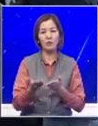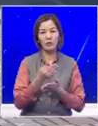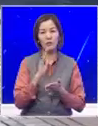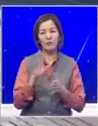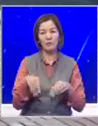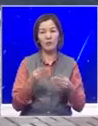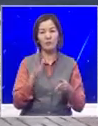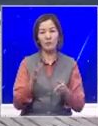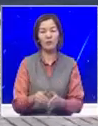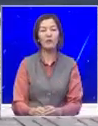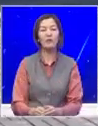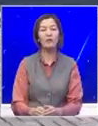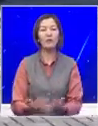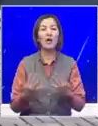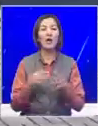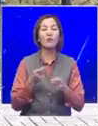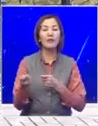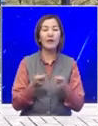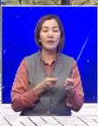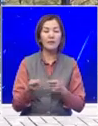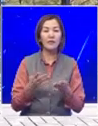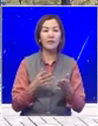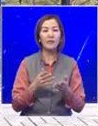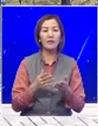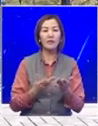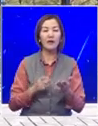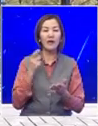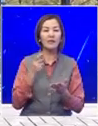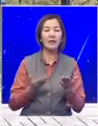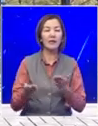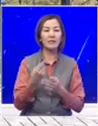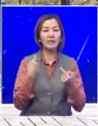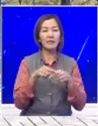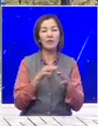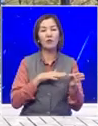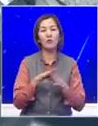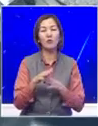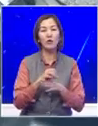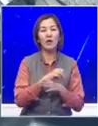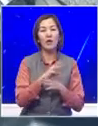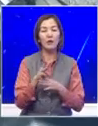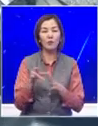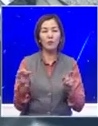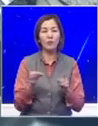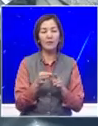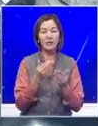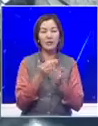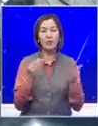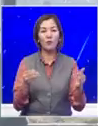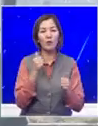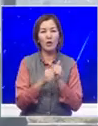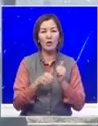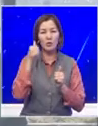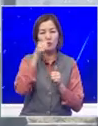ойдамыз. Айта кетсек, аудан әкімдігіндегілер Қарадала диқандарын техникамен толық қамту мақсатында бұл көрмені жыл